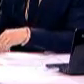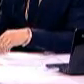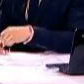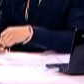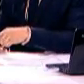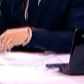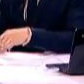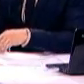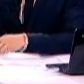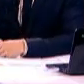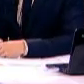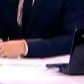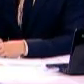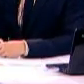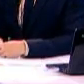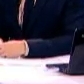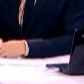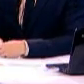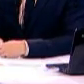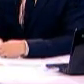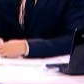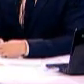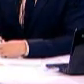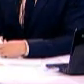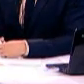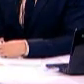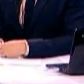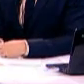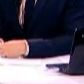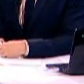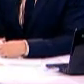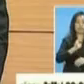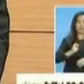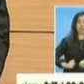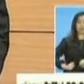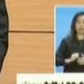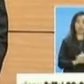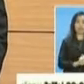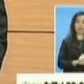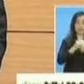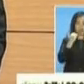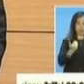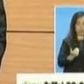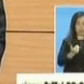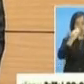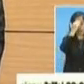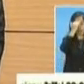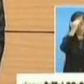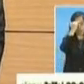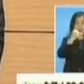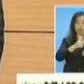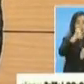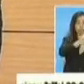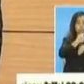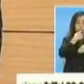สิงสาราสัตว์และก็เรื่องราวในสภาไปดูค่ะ เหตุใดวันนี้นายทาริศจึง